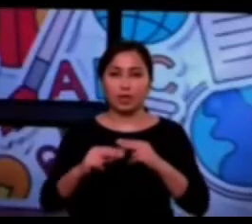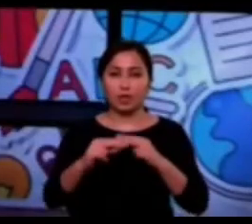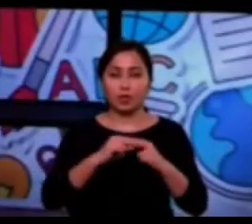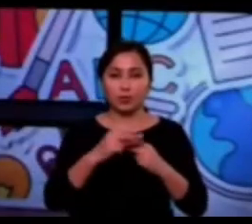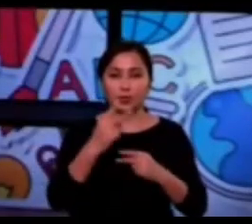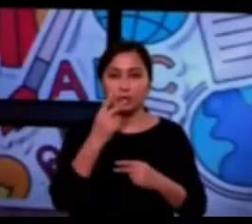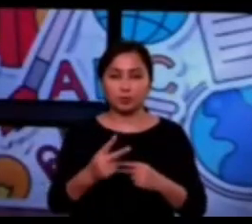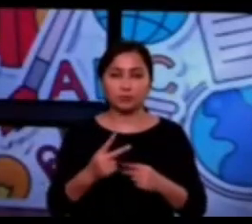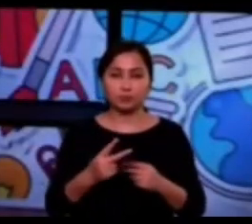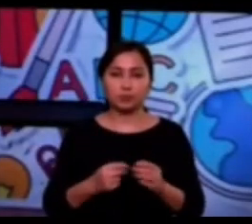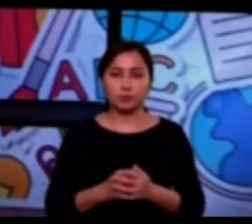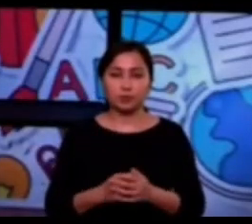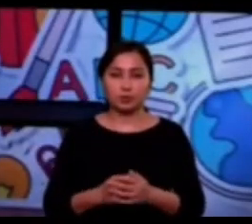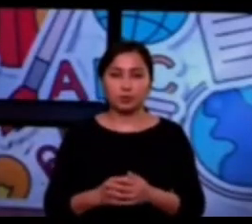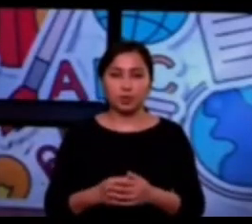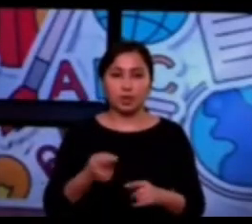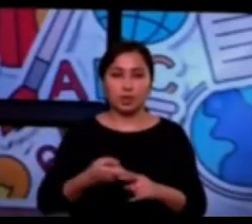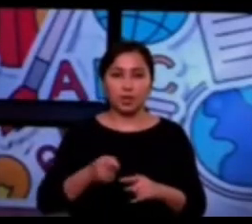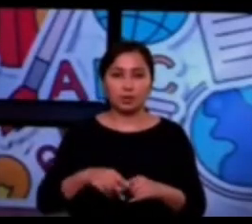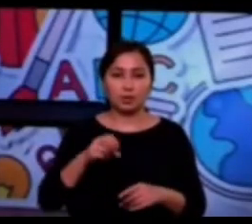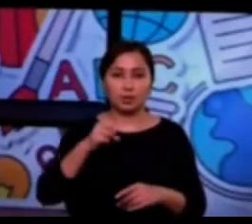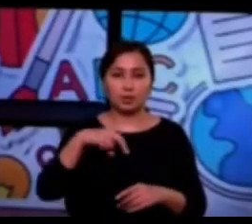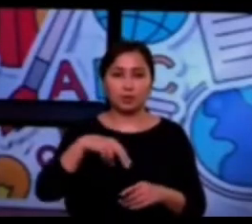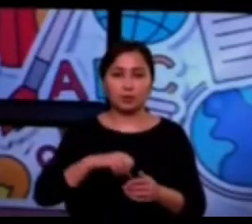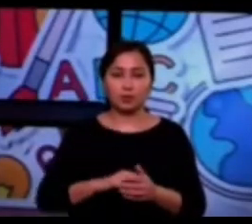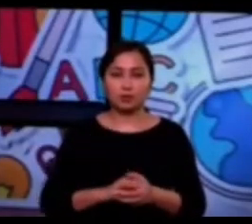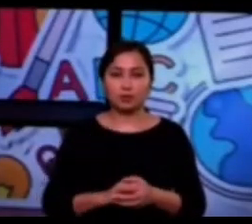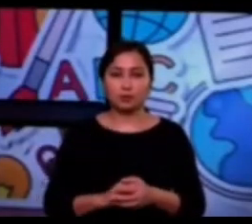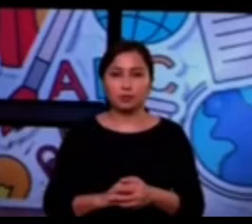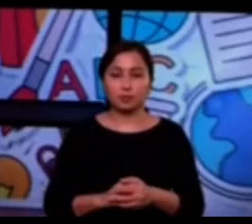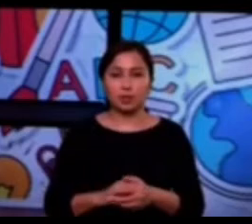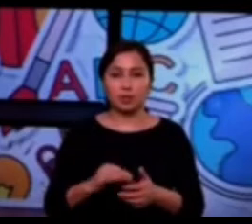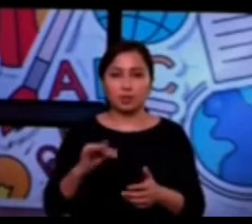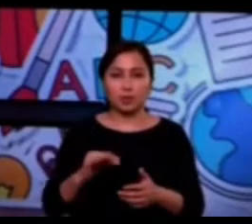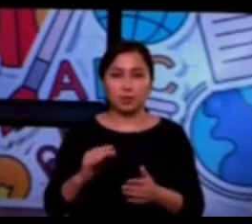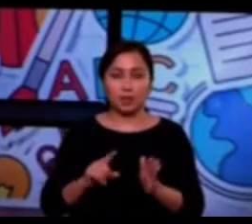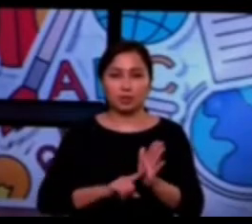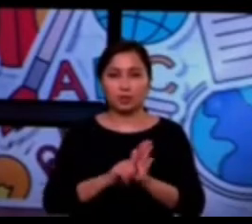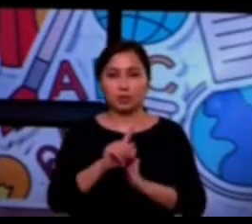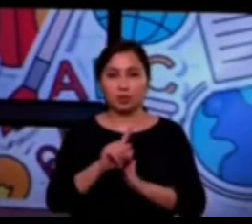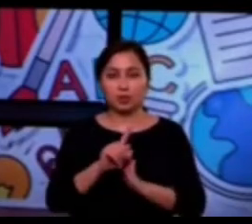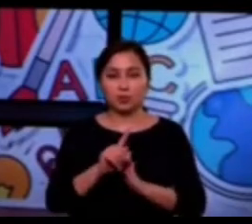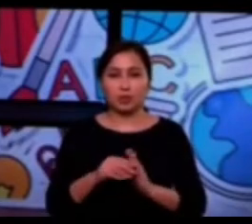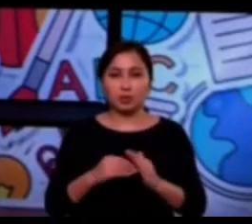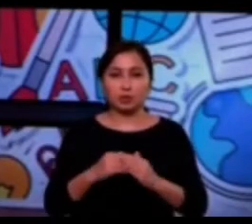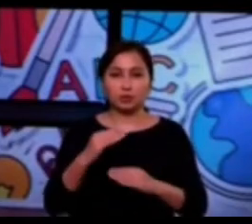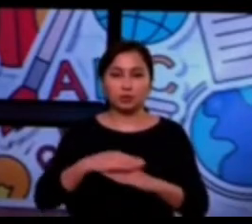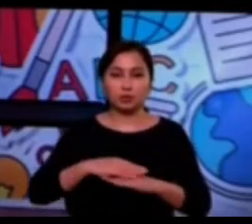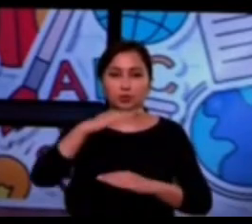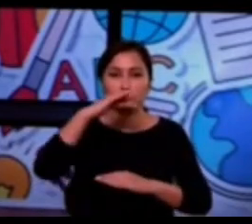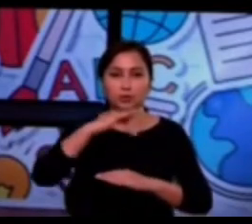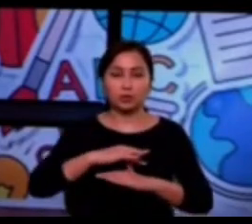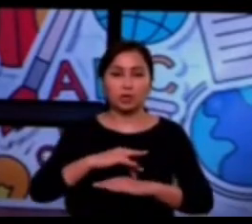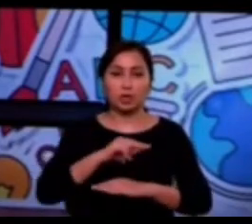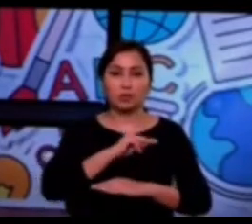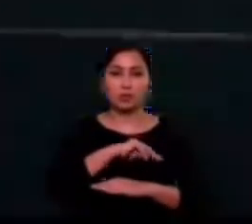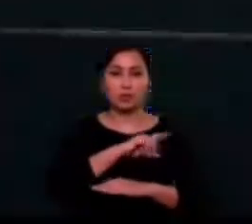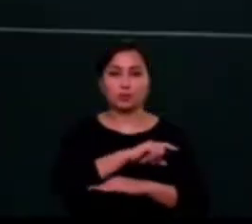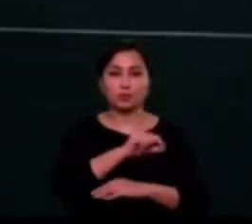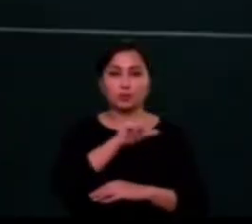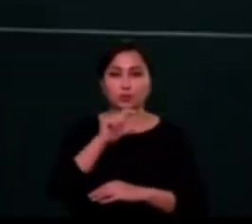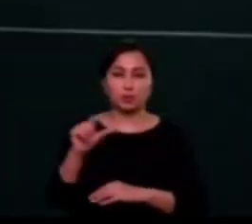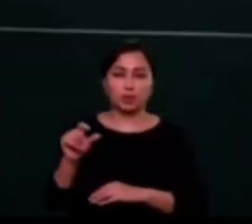Внимательно посмотрите на эти элементы и начинаем чуть выше середины рабочей